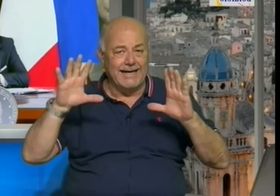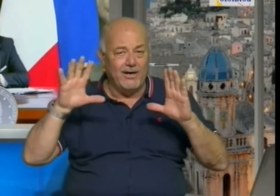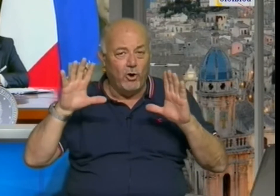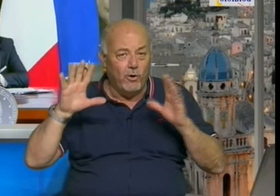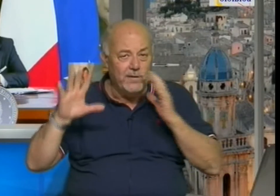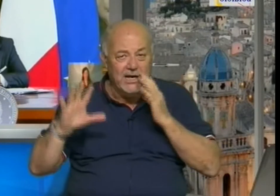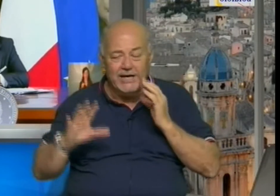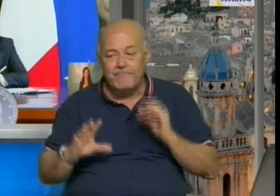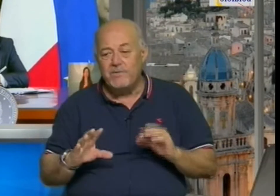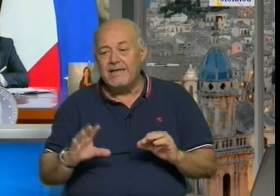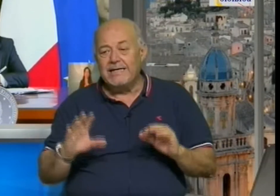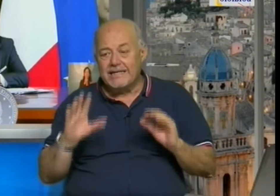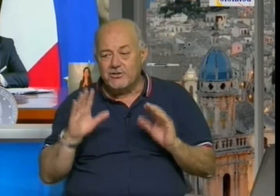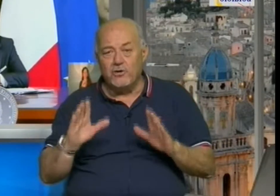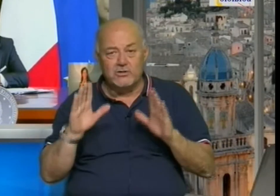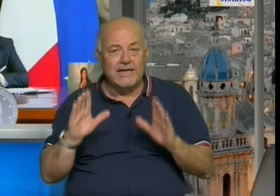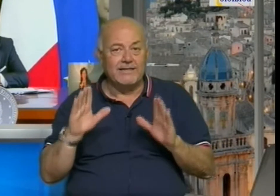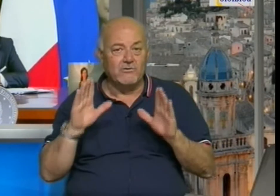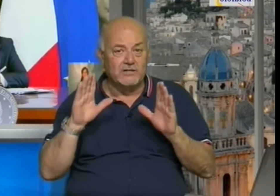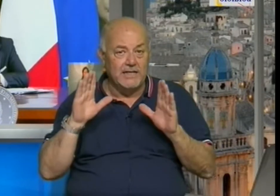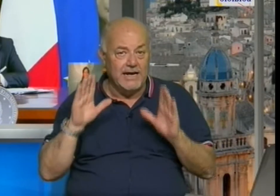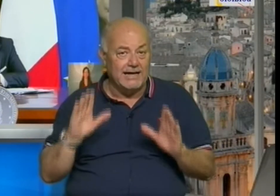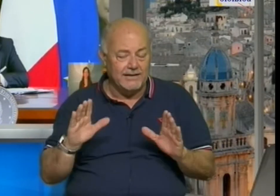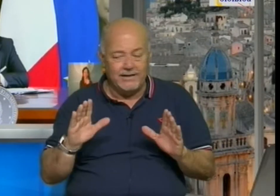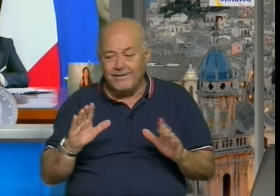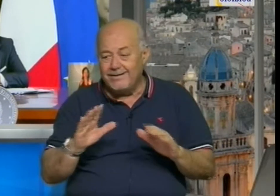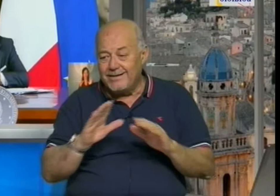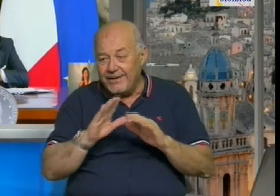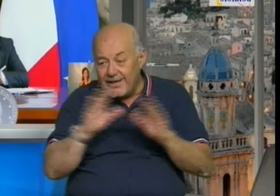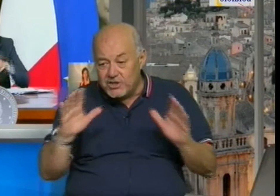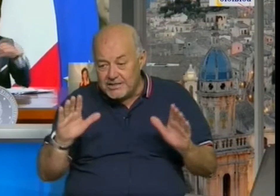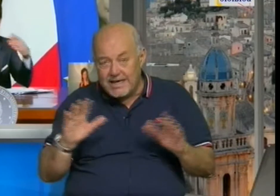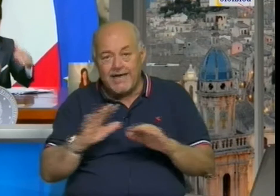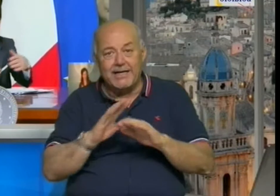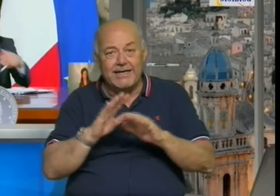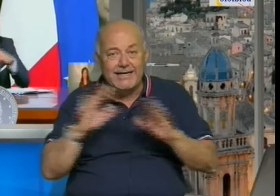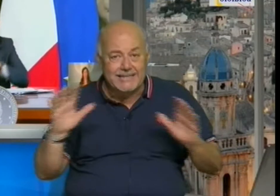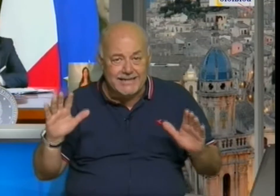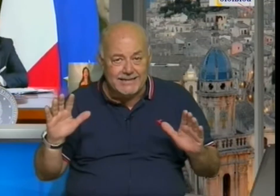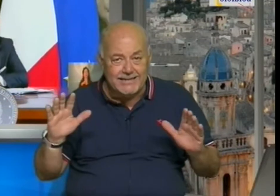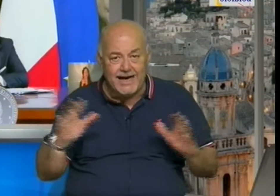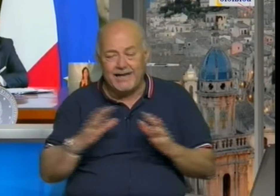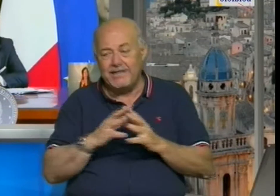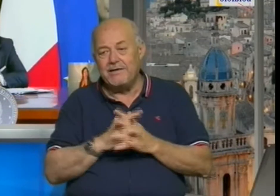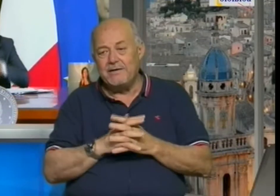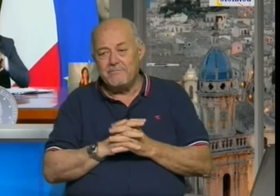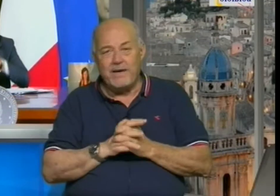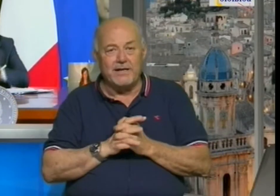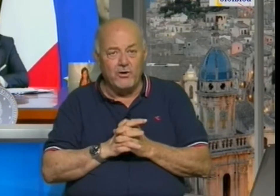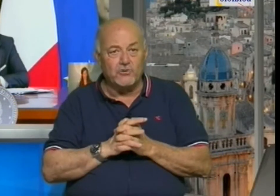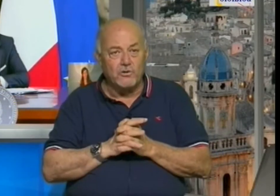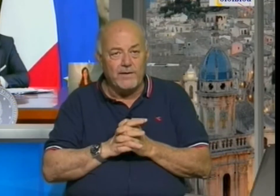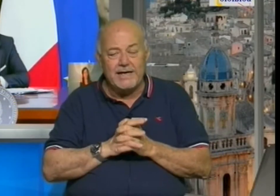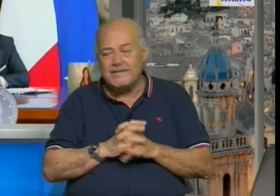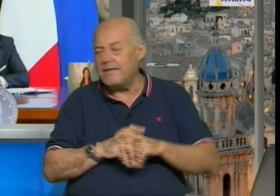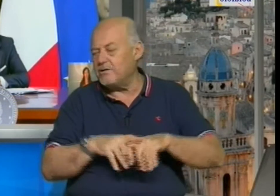130 opere che sono state considerate necessarie, essenziali per il